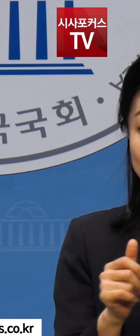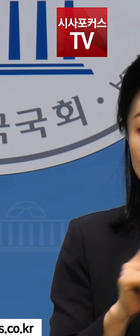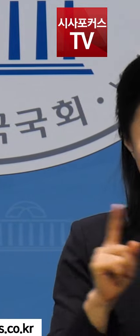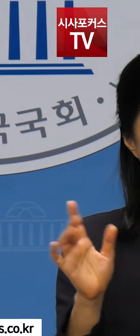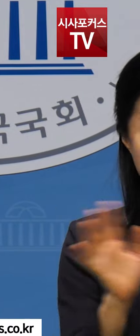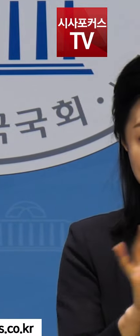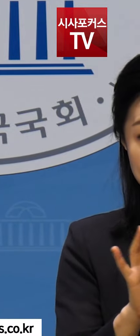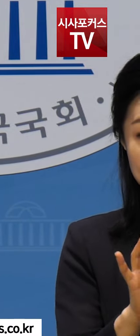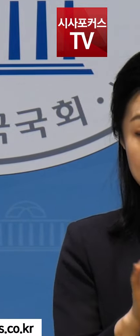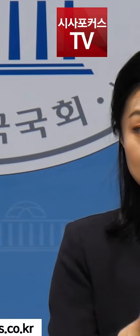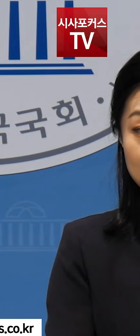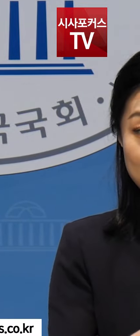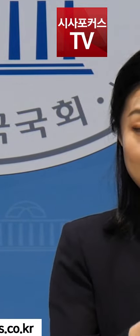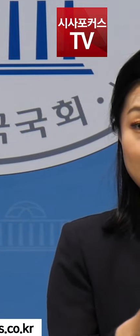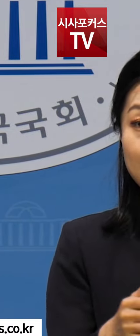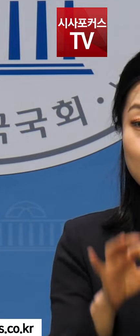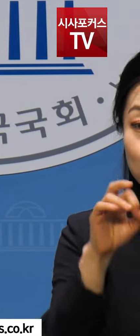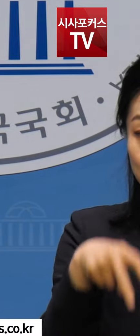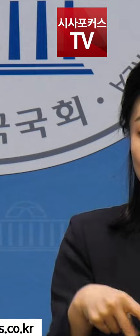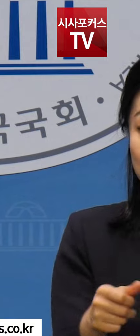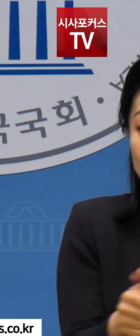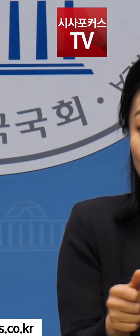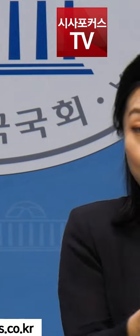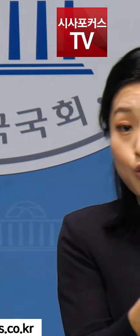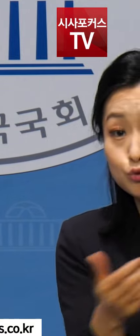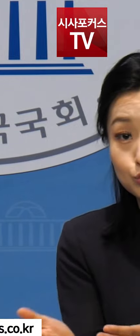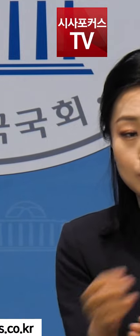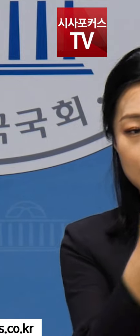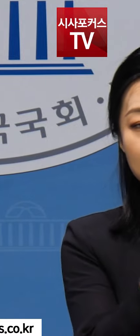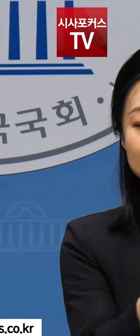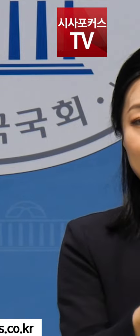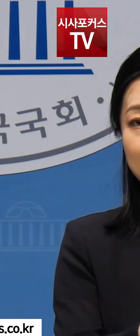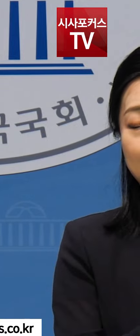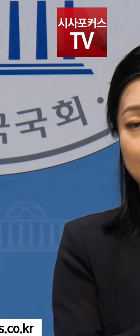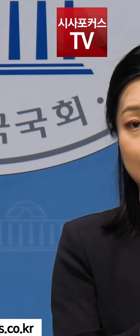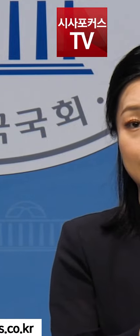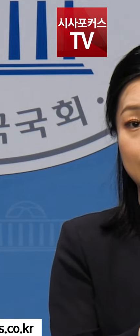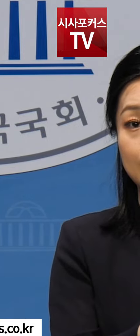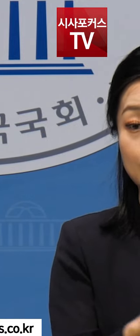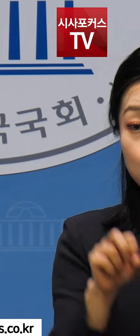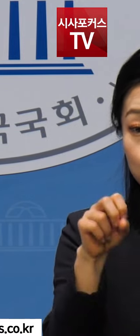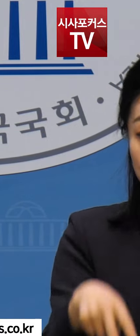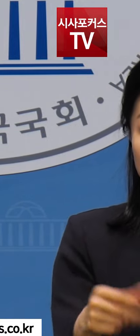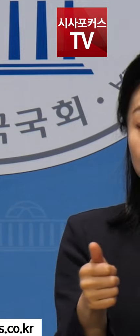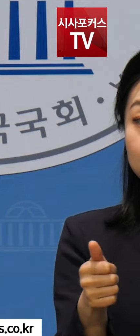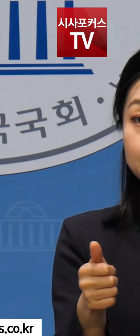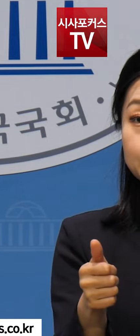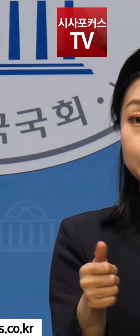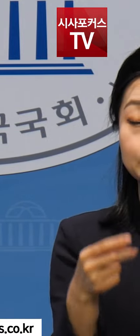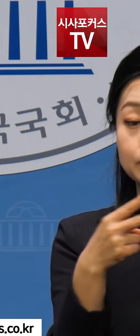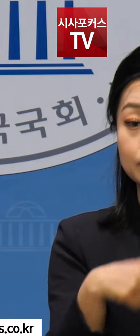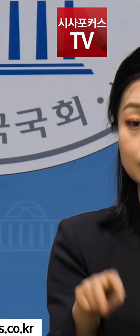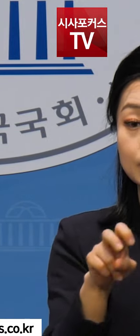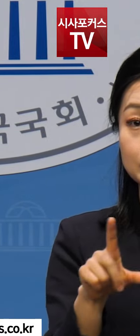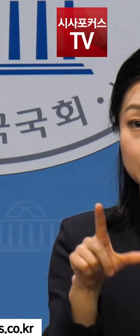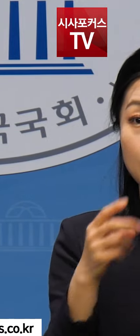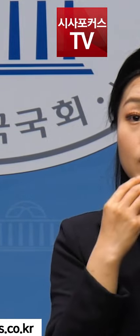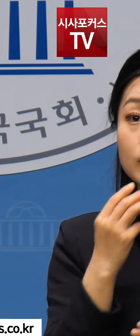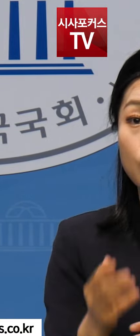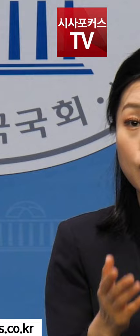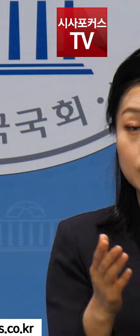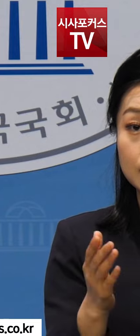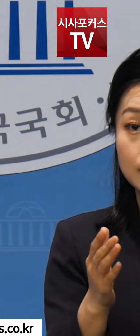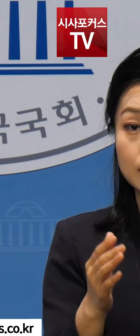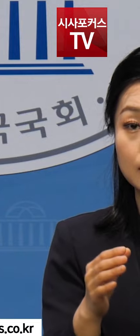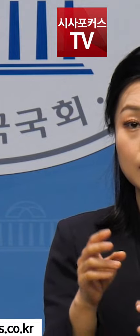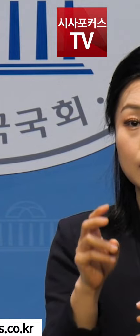하지 않으면서 유동규의 든든한 조력자 역할을 하고 있습니다. 즉 유동규는 2020년